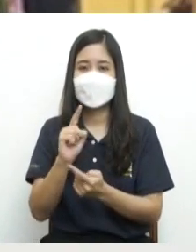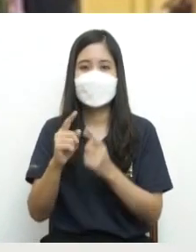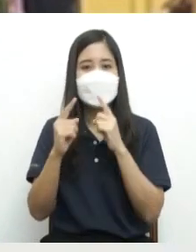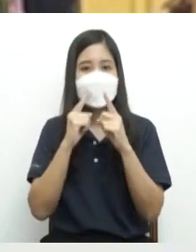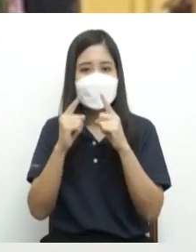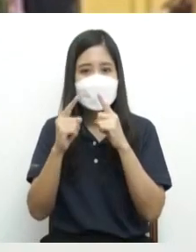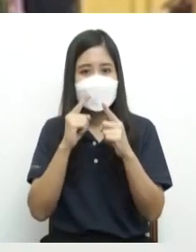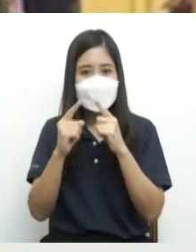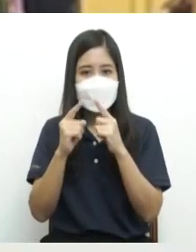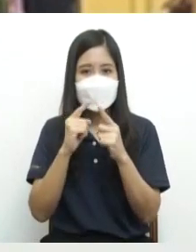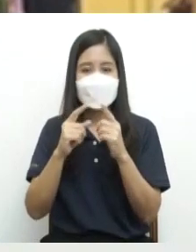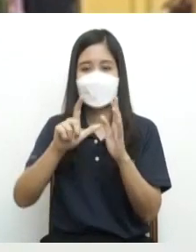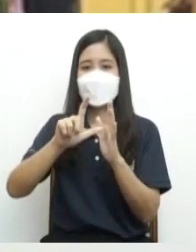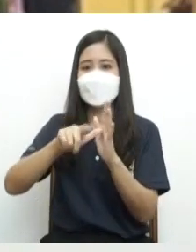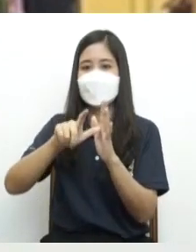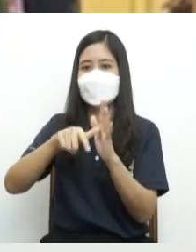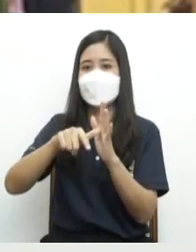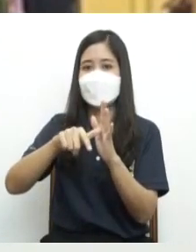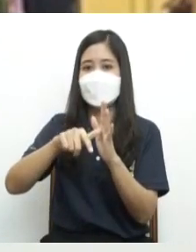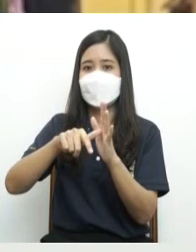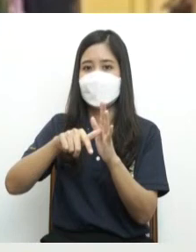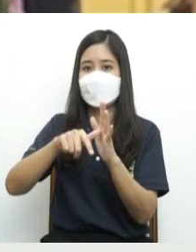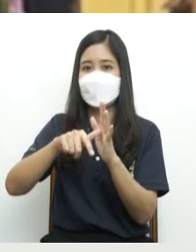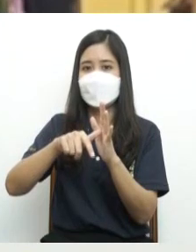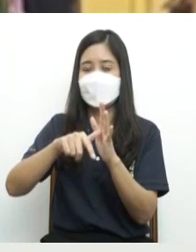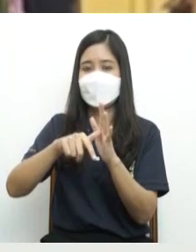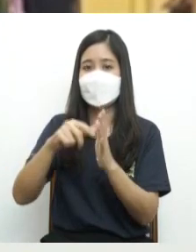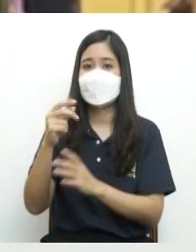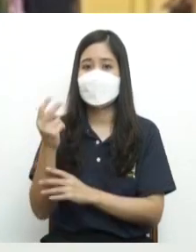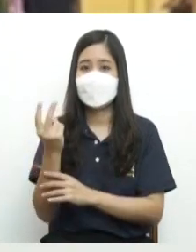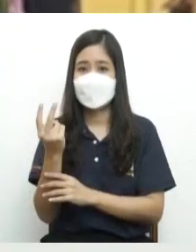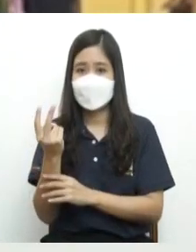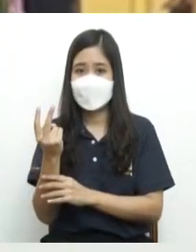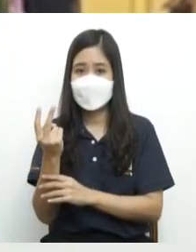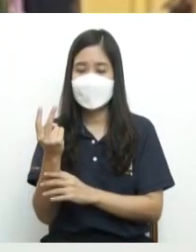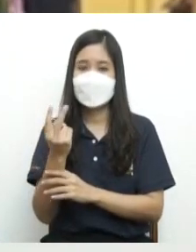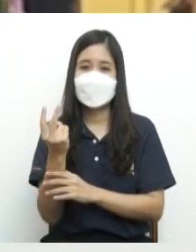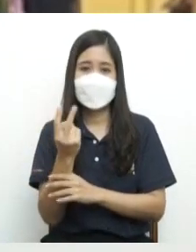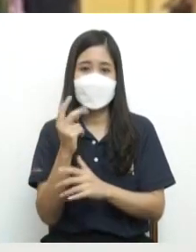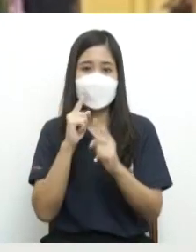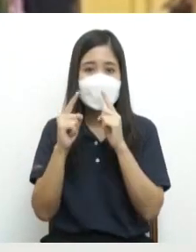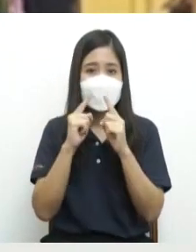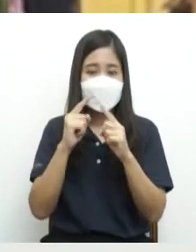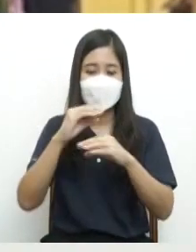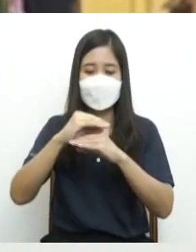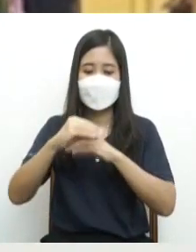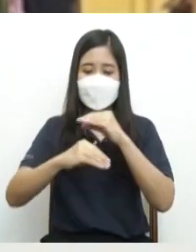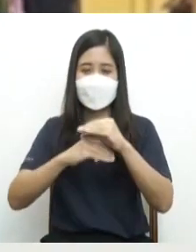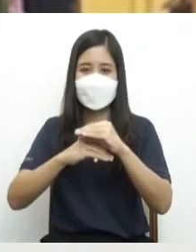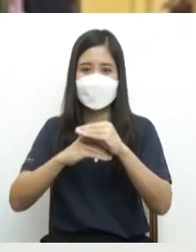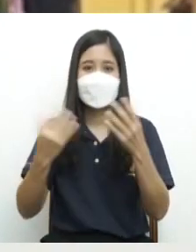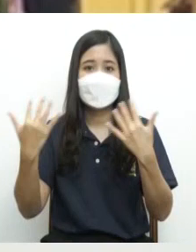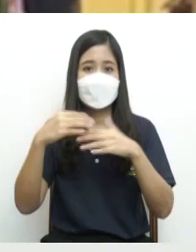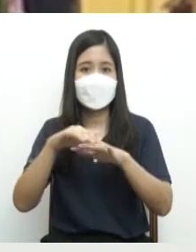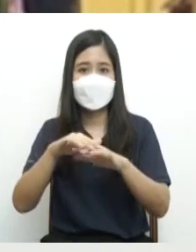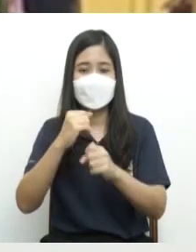กับท่านเลขาธิการนะคะทั้ง2หน่วยงานที่วันนี้เราจะมาพูดคุยกันค่ะเกี่ยวกับโครงการที่เราได้ร่วมกันในการจัด